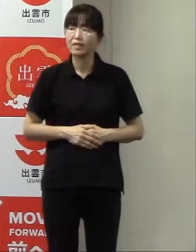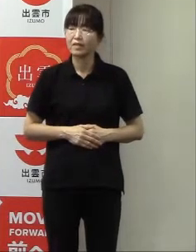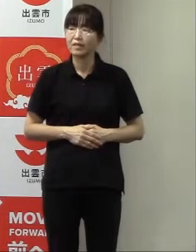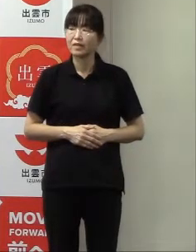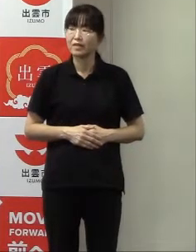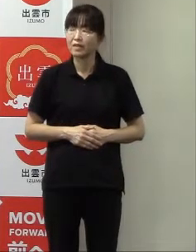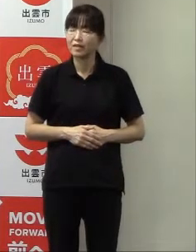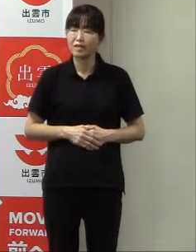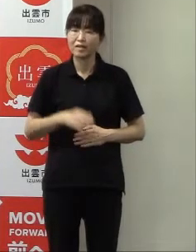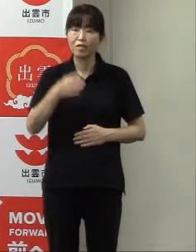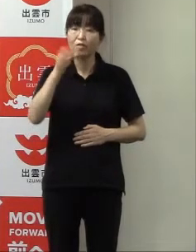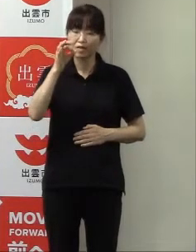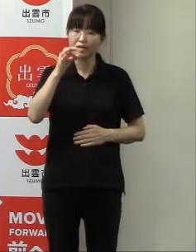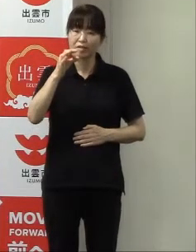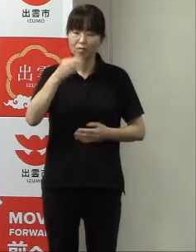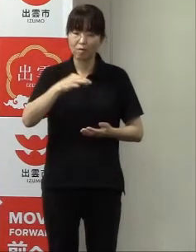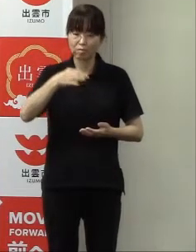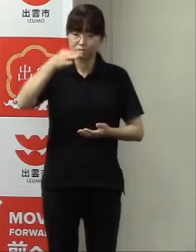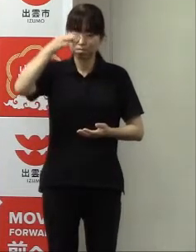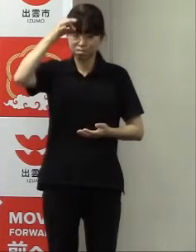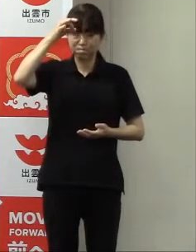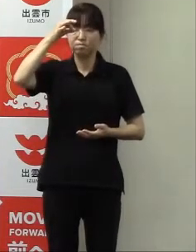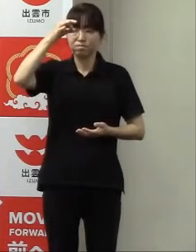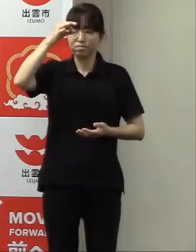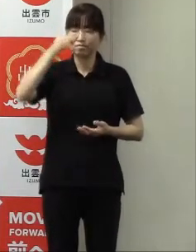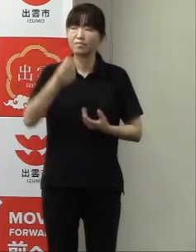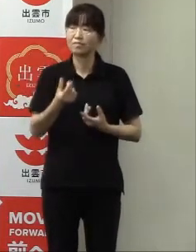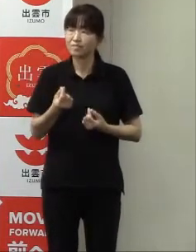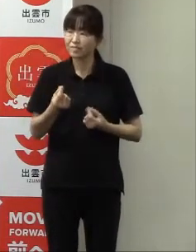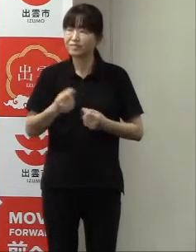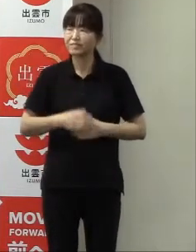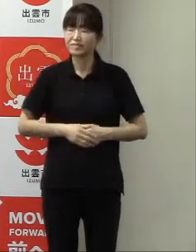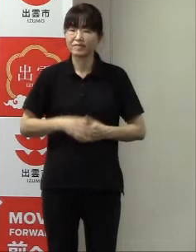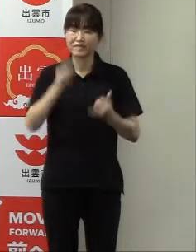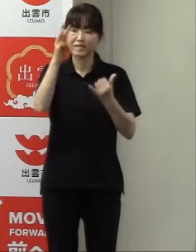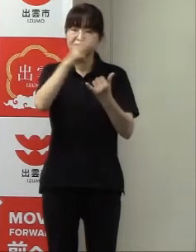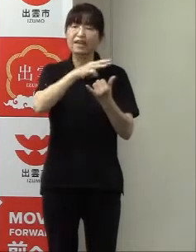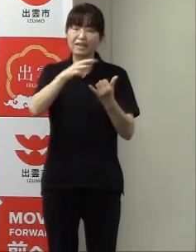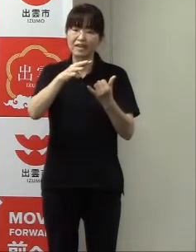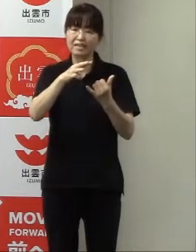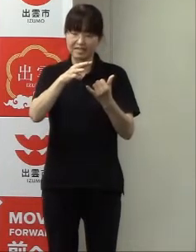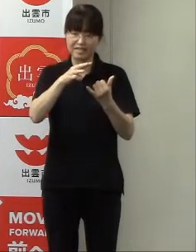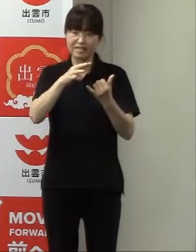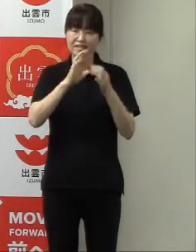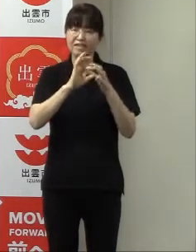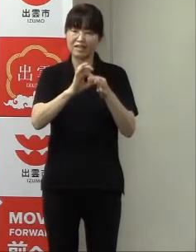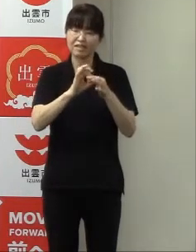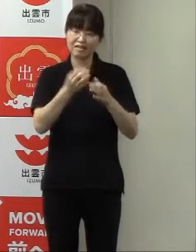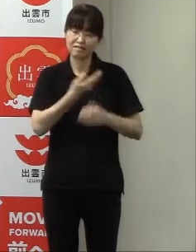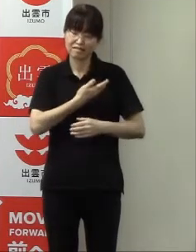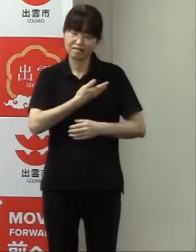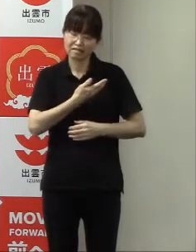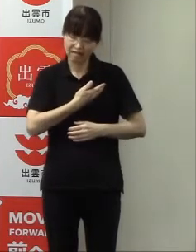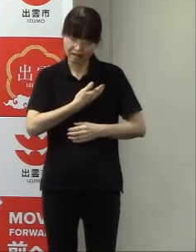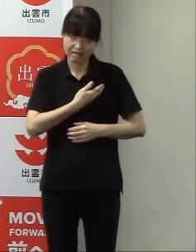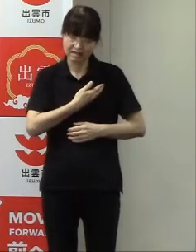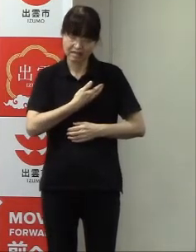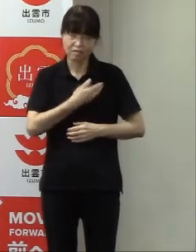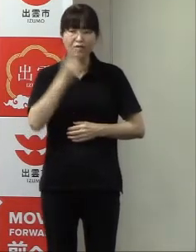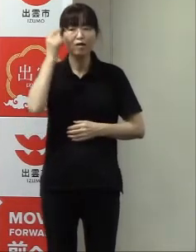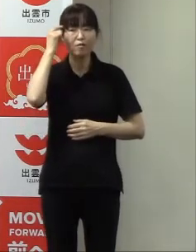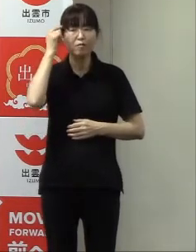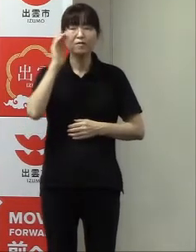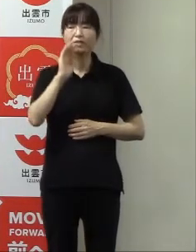額も結構高額でして、災害なので仕方ない部分はありますけれども、